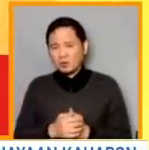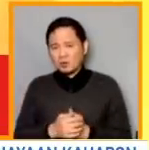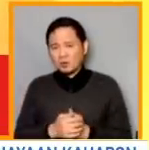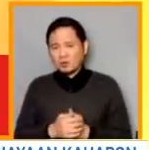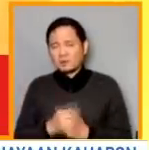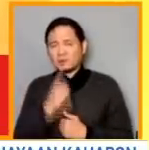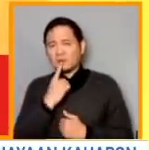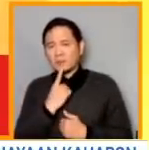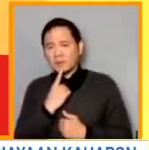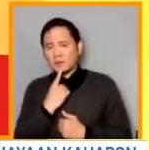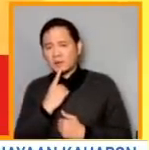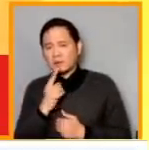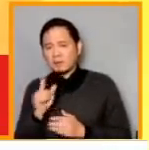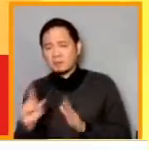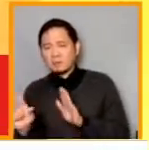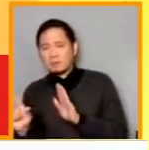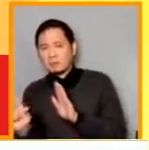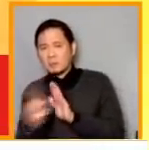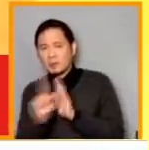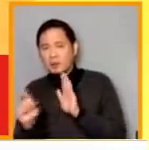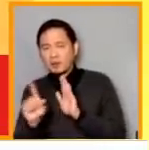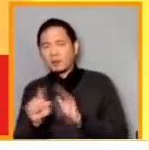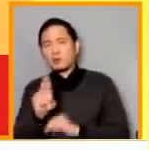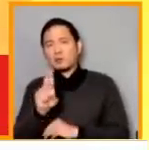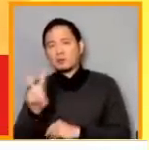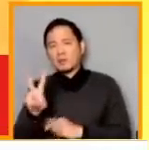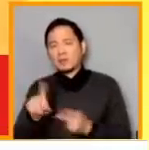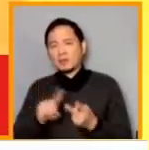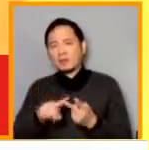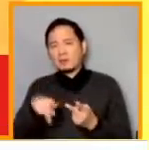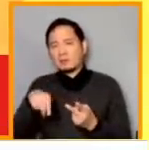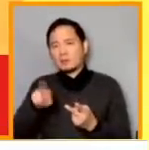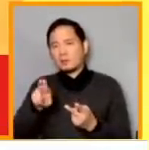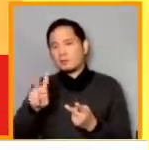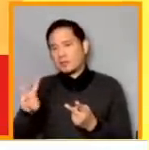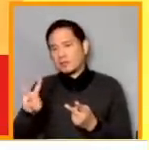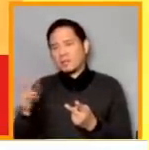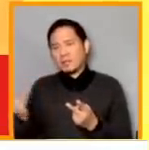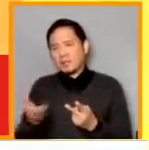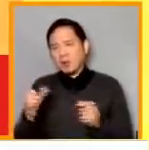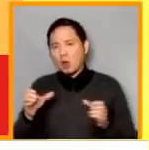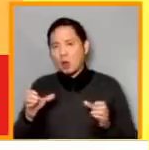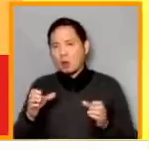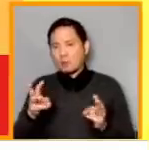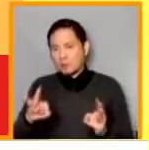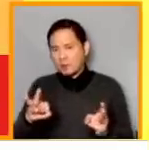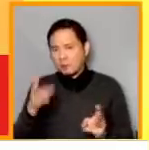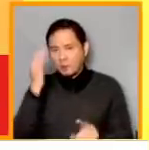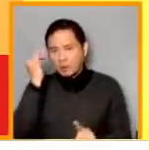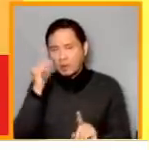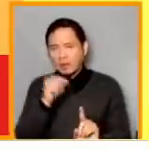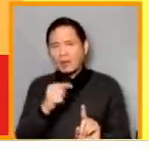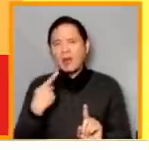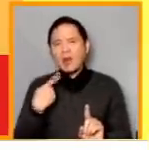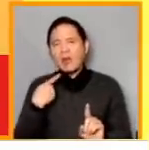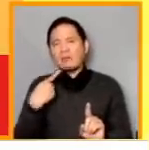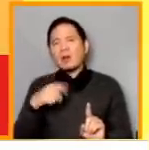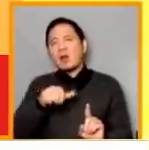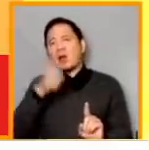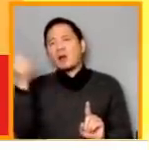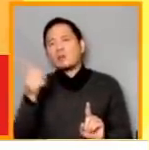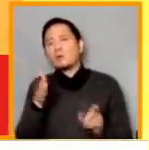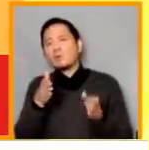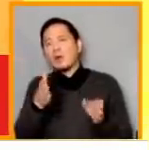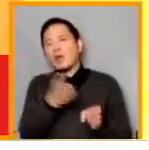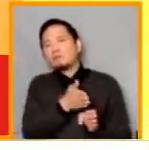pinagbabawalan ang mga UB at saka POG dito sa Commonwealth dahil doon sa programa nila na rerouting. Dahil sa iniiwasan